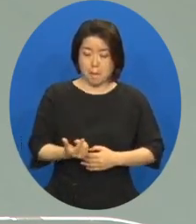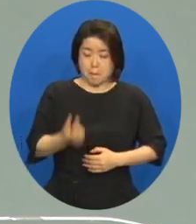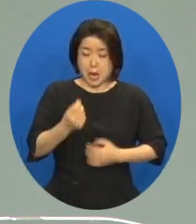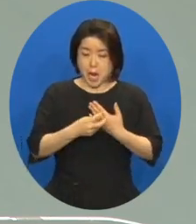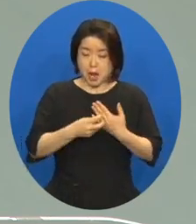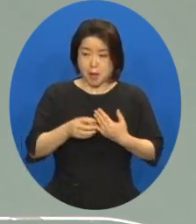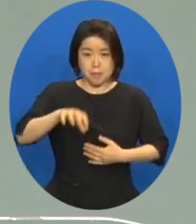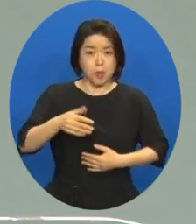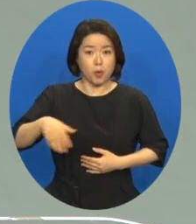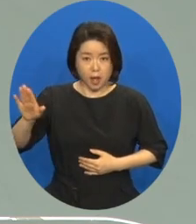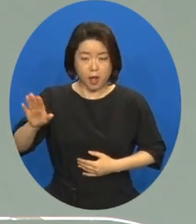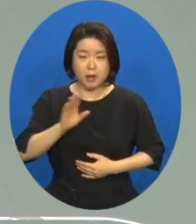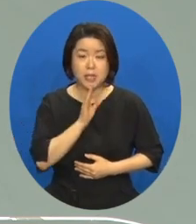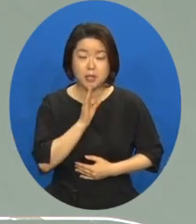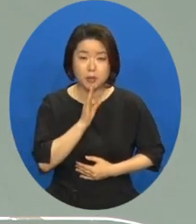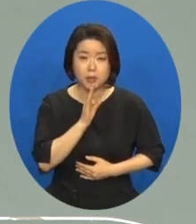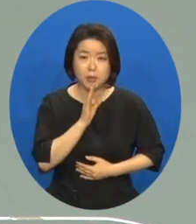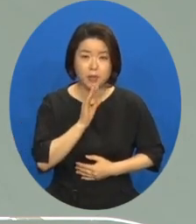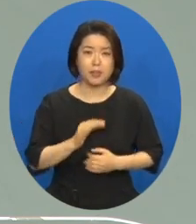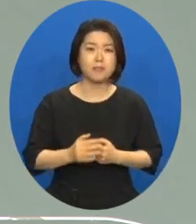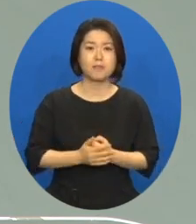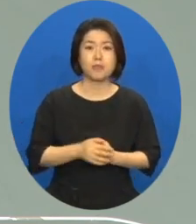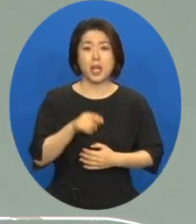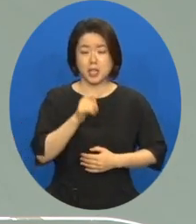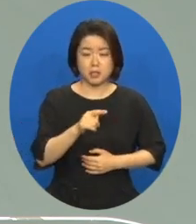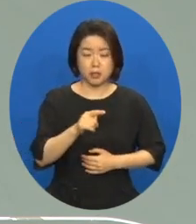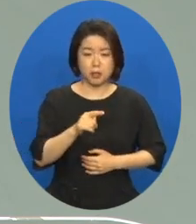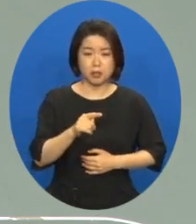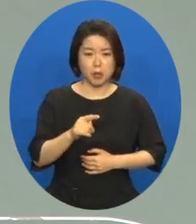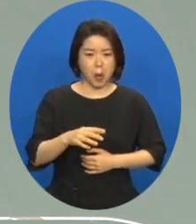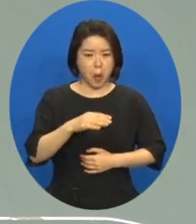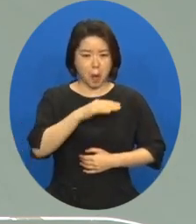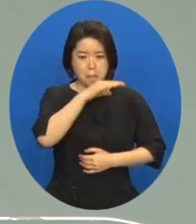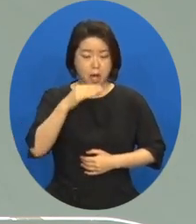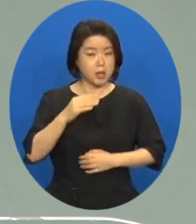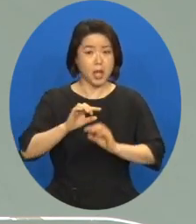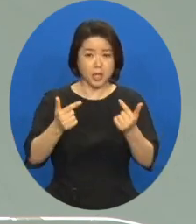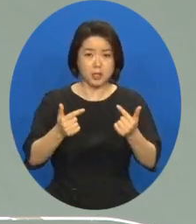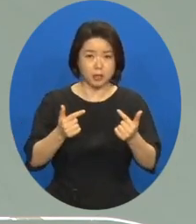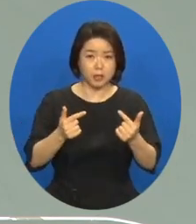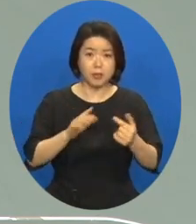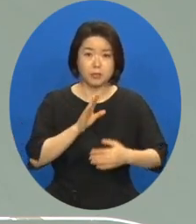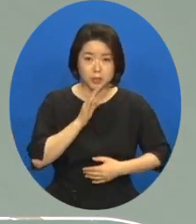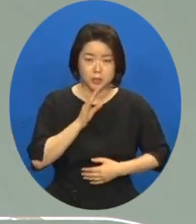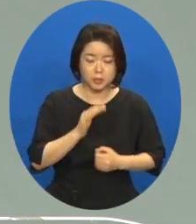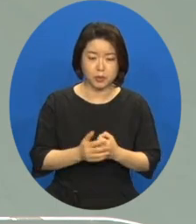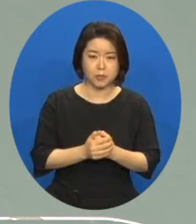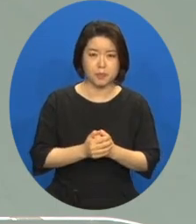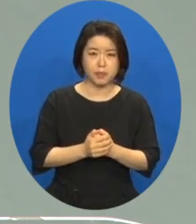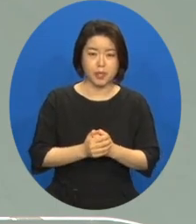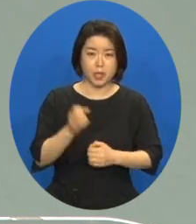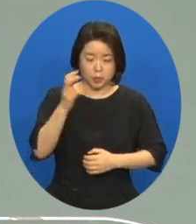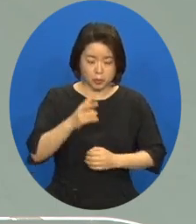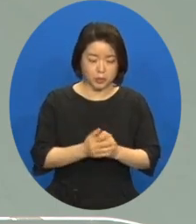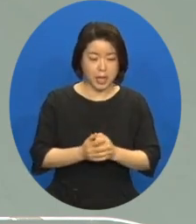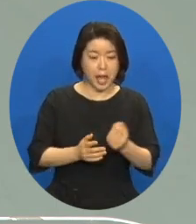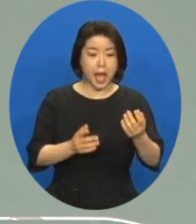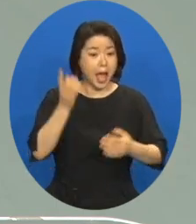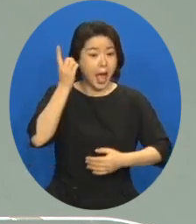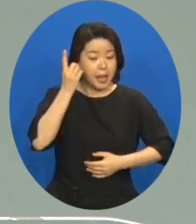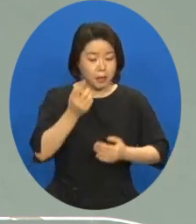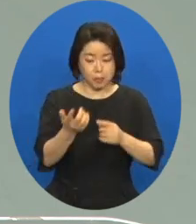빨리 병원으로 달려가시잖아요. 그건 비정상적이잖아요. 여러분, 휴대폰 작동이 안 되면 어떻게